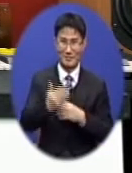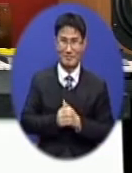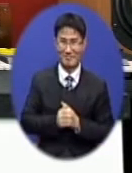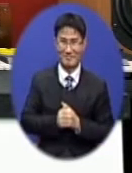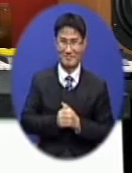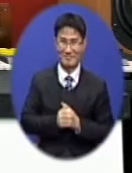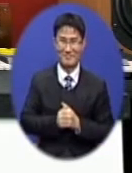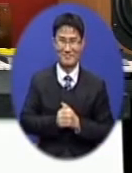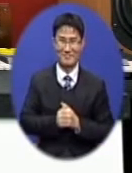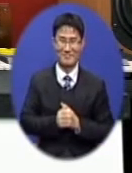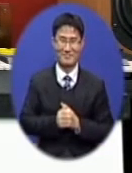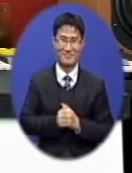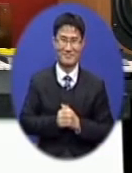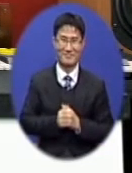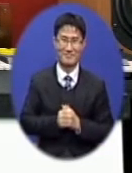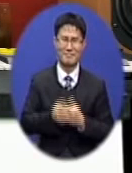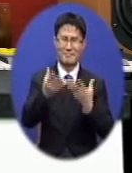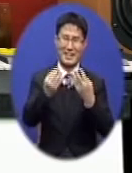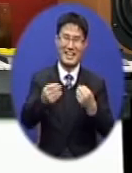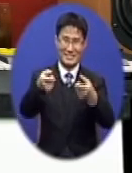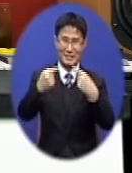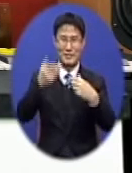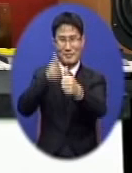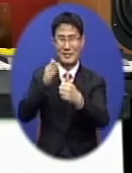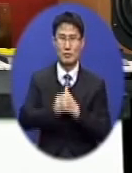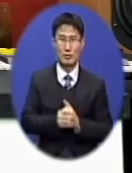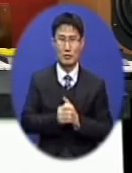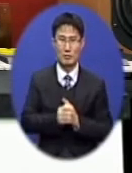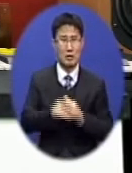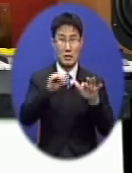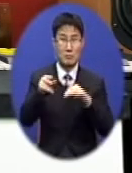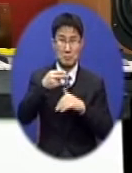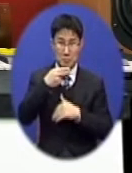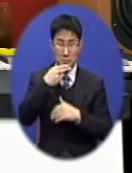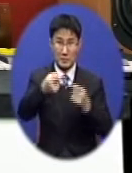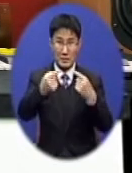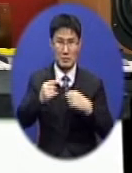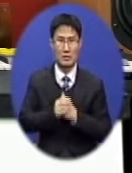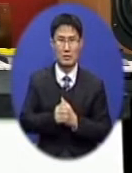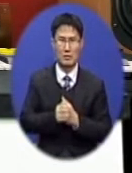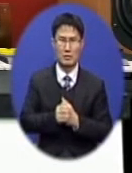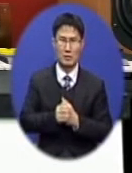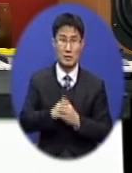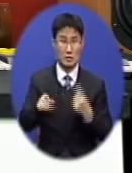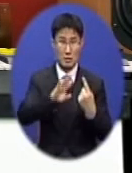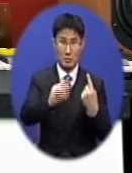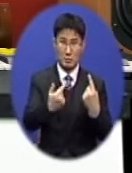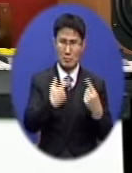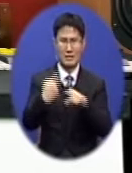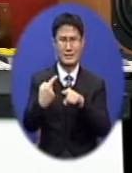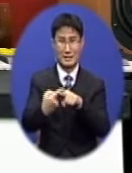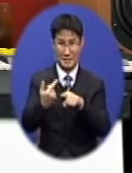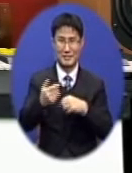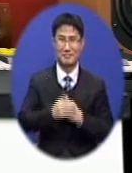네. 그러니까 바로 많은 참여를 부탁드리고요. 무반주 참여는 1번 그와